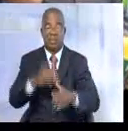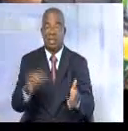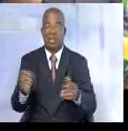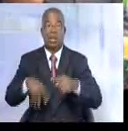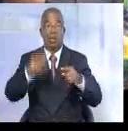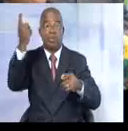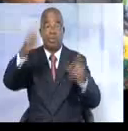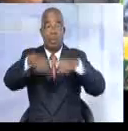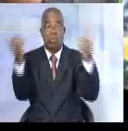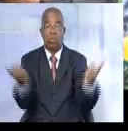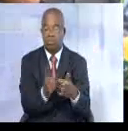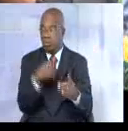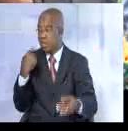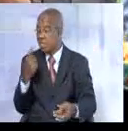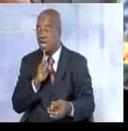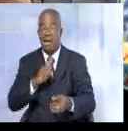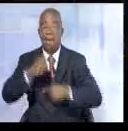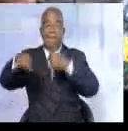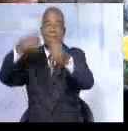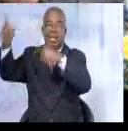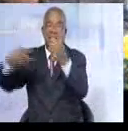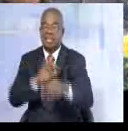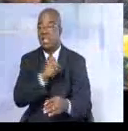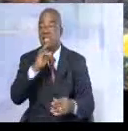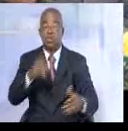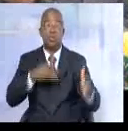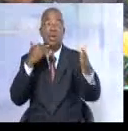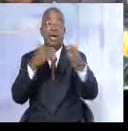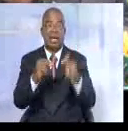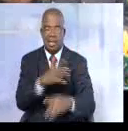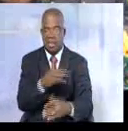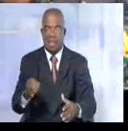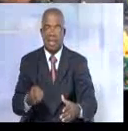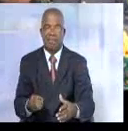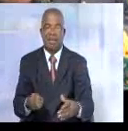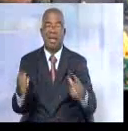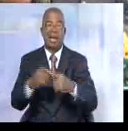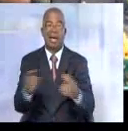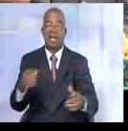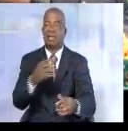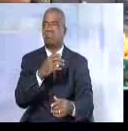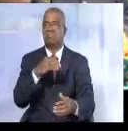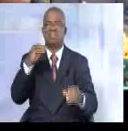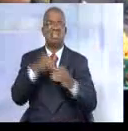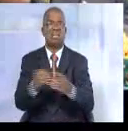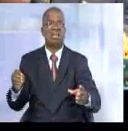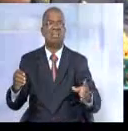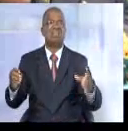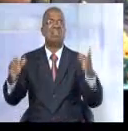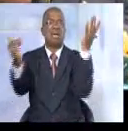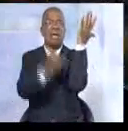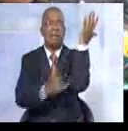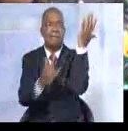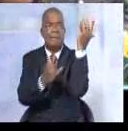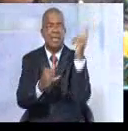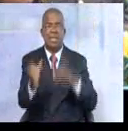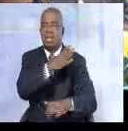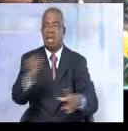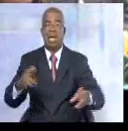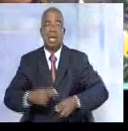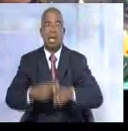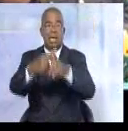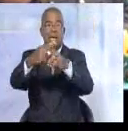dans de bonnes conditions. En tout cas, je voudrais féliciter le commissaire du Hajj, le directeur des cultes, tous les responsables pour leurs efforts. Par rapport à l'année